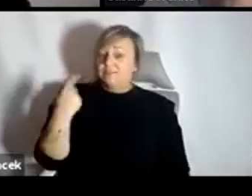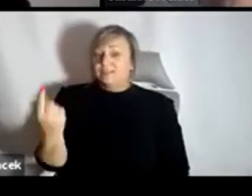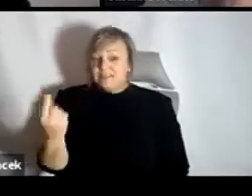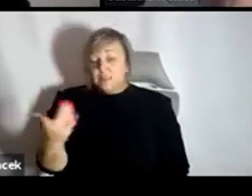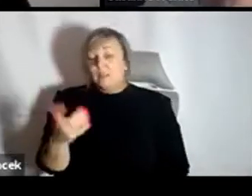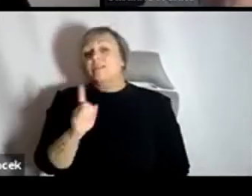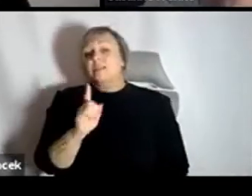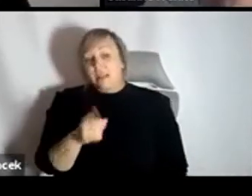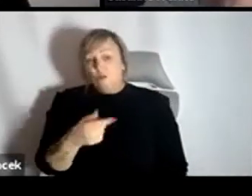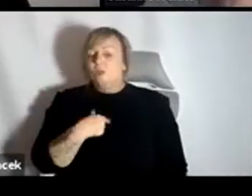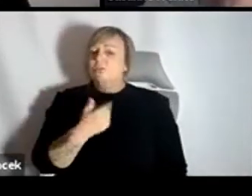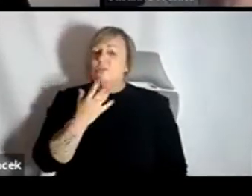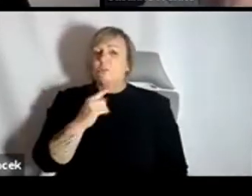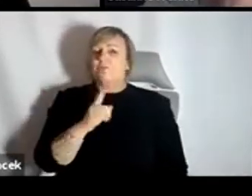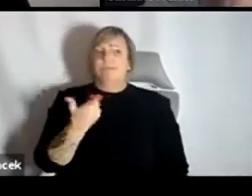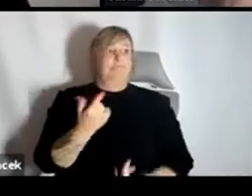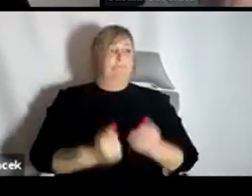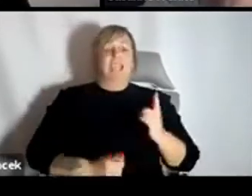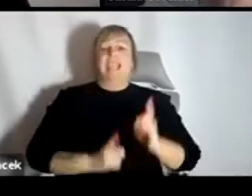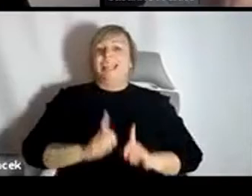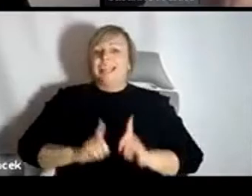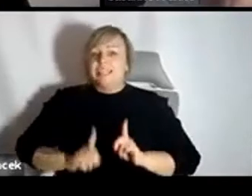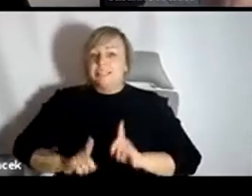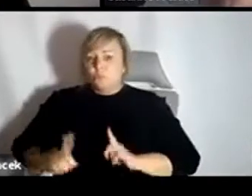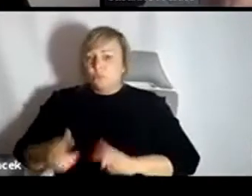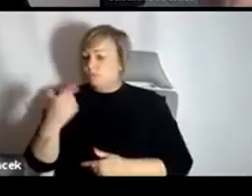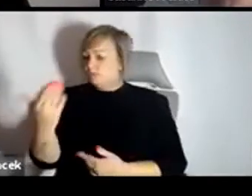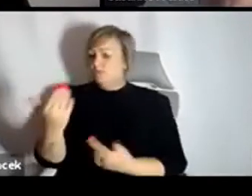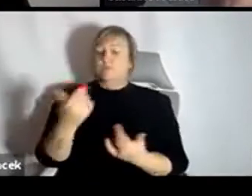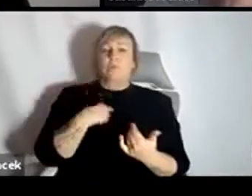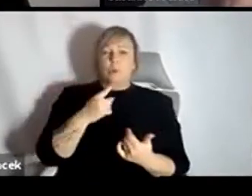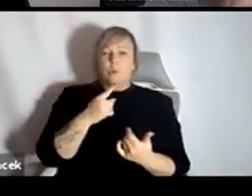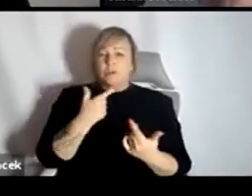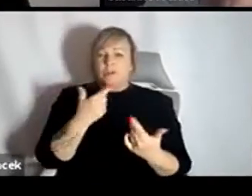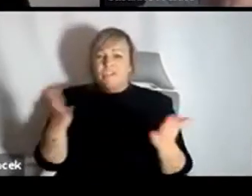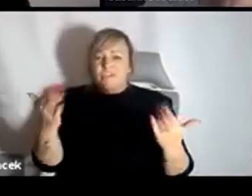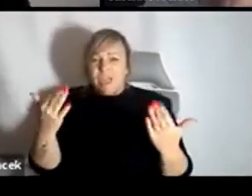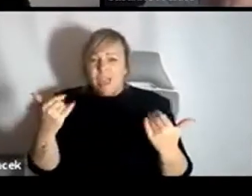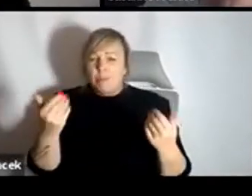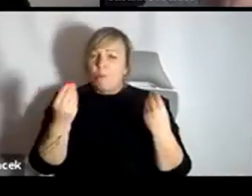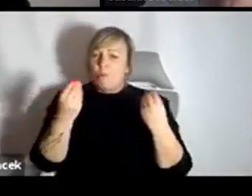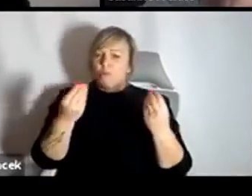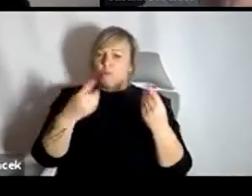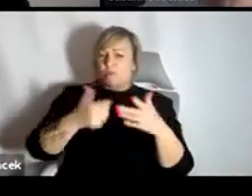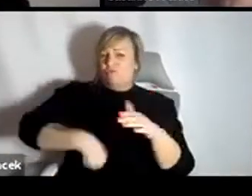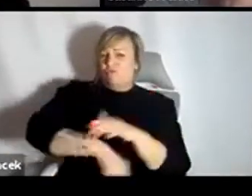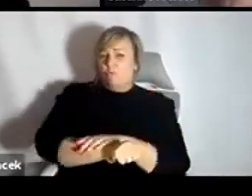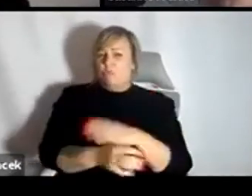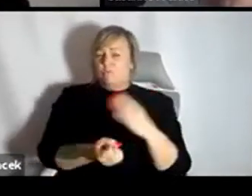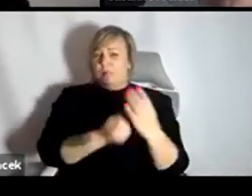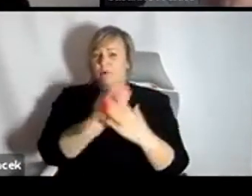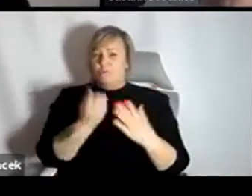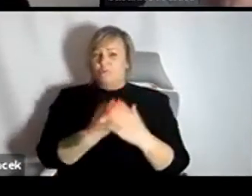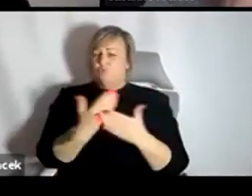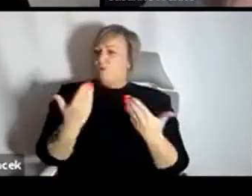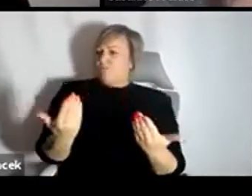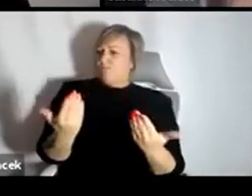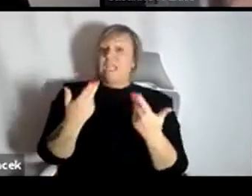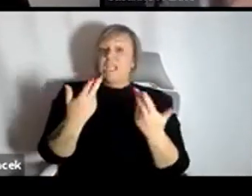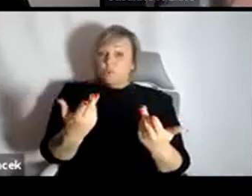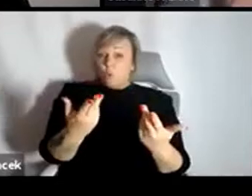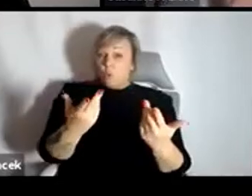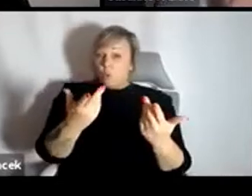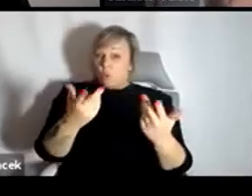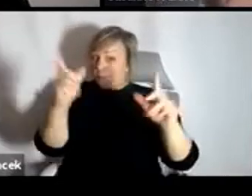abgehobene, durchindustrialisierte und kommerzialisierte Fußballkultur ihrer gesamtgesellschaftlichen